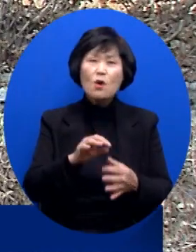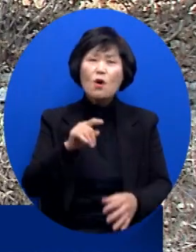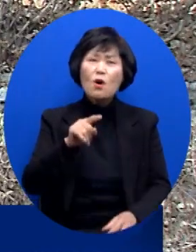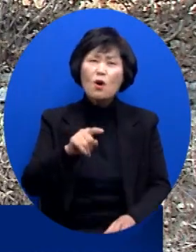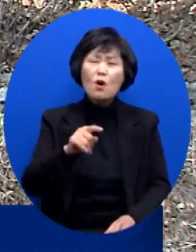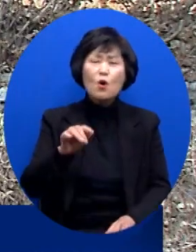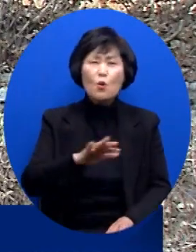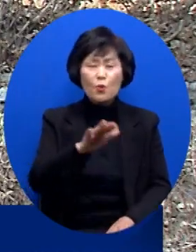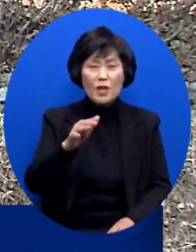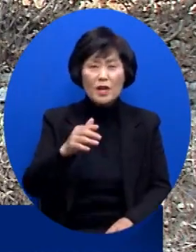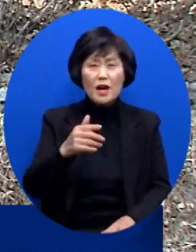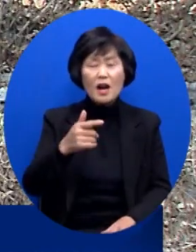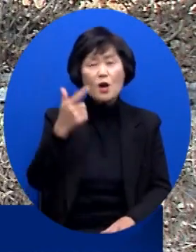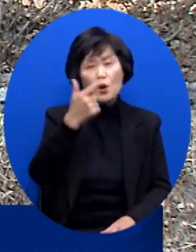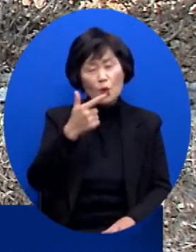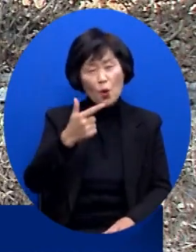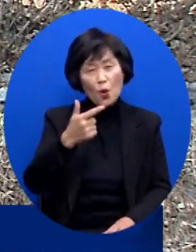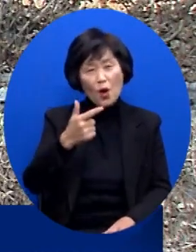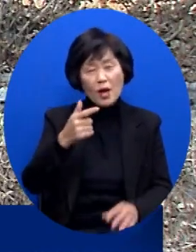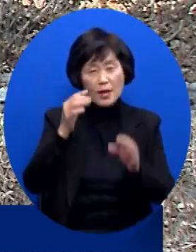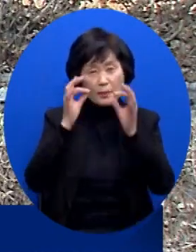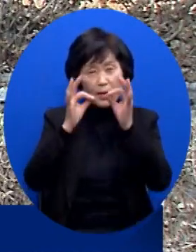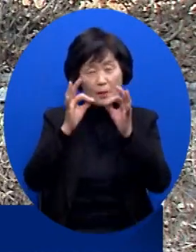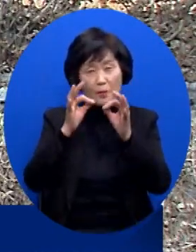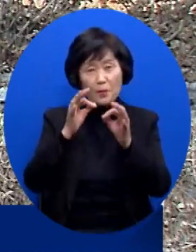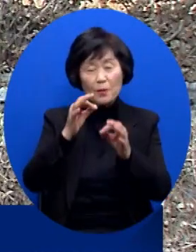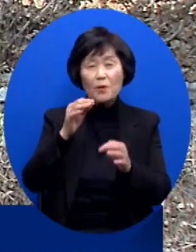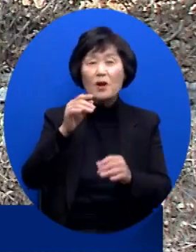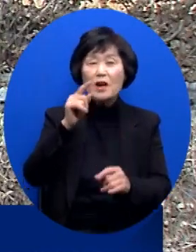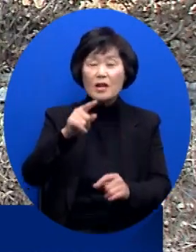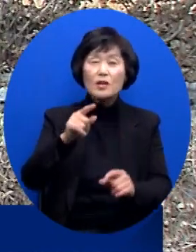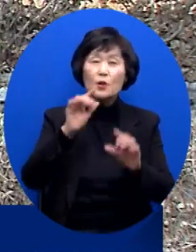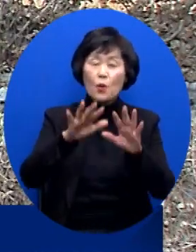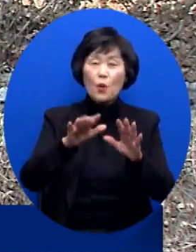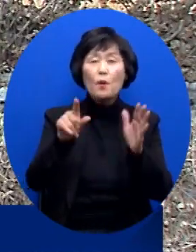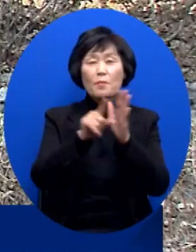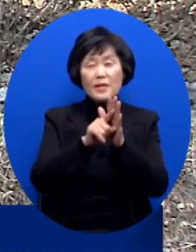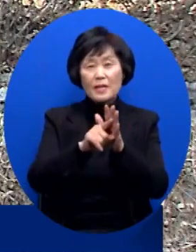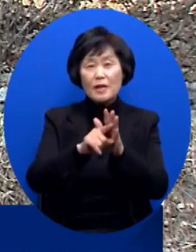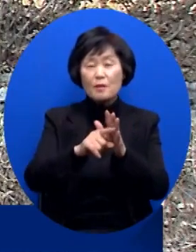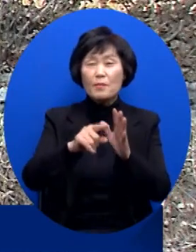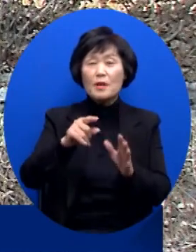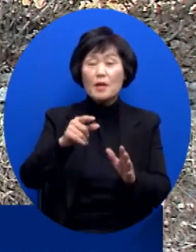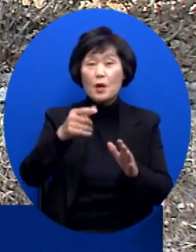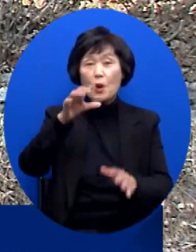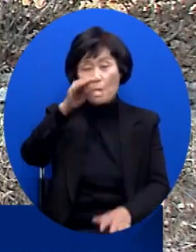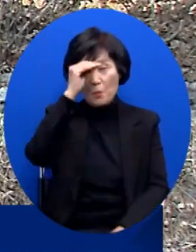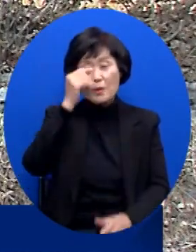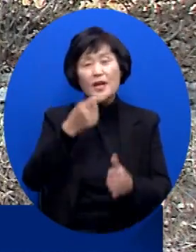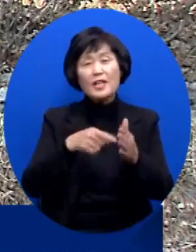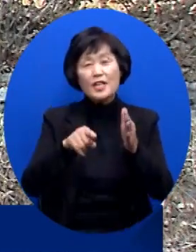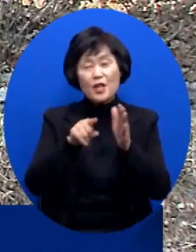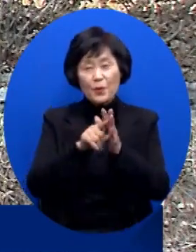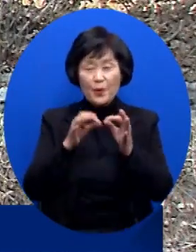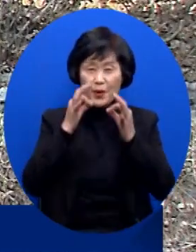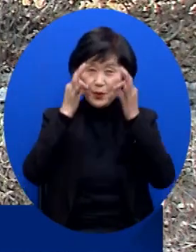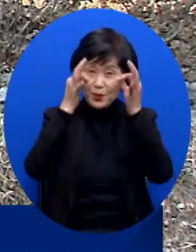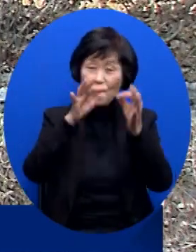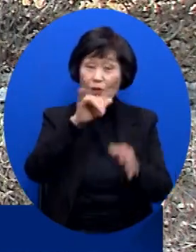두고 기도하고 또 흠모하고 따라가려고 합니다. 이번 200회를 맞이하면서 그런 마음이 더